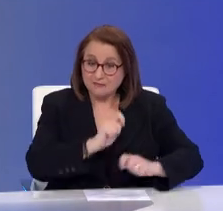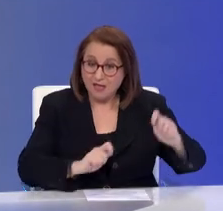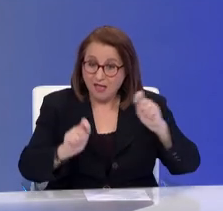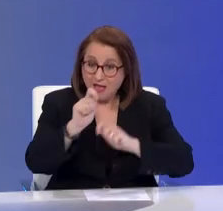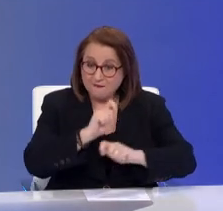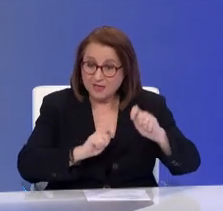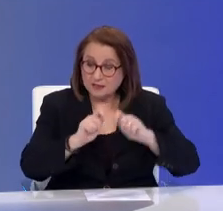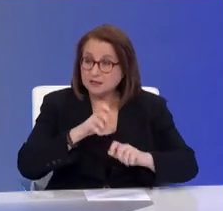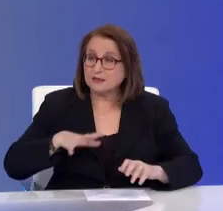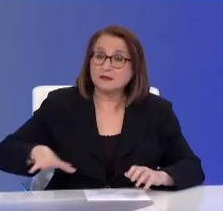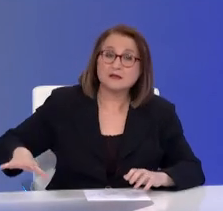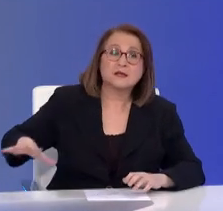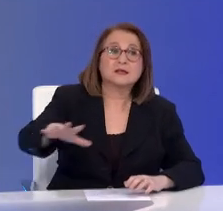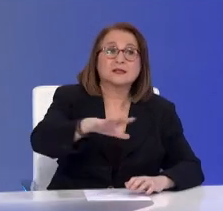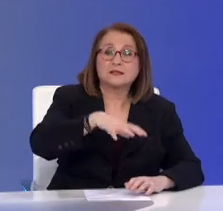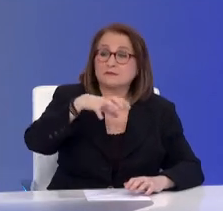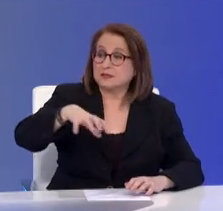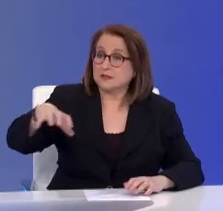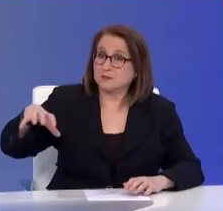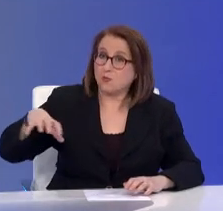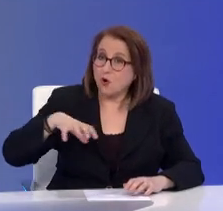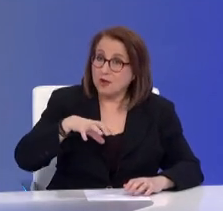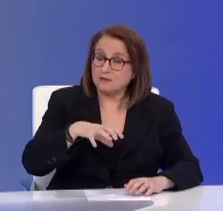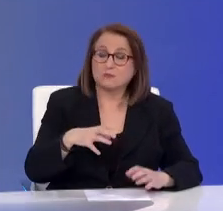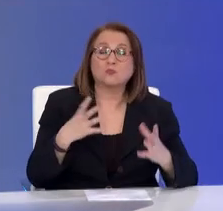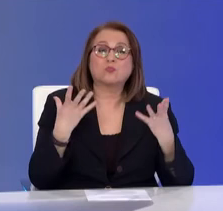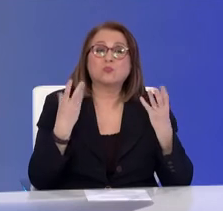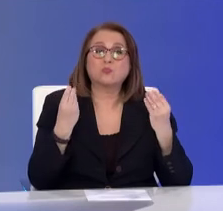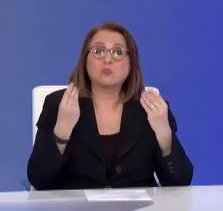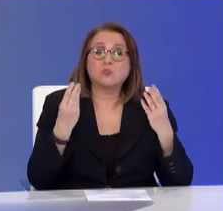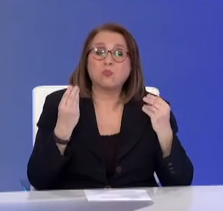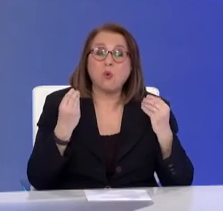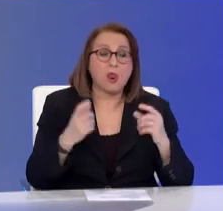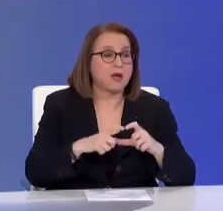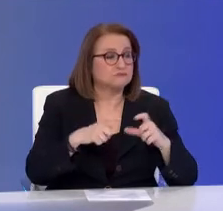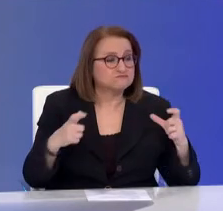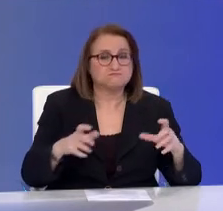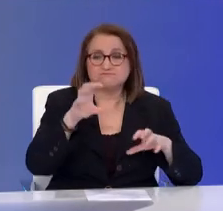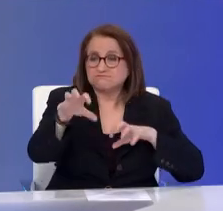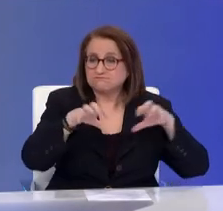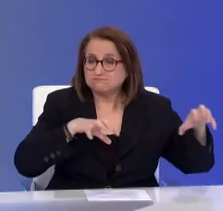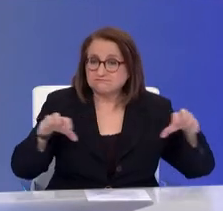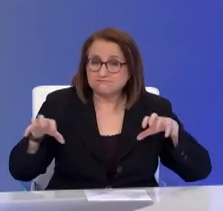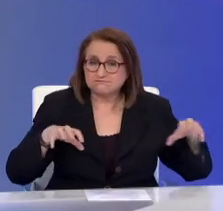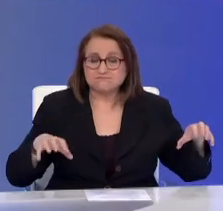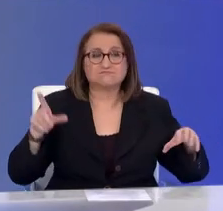του Λουάρ, acclaimed School of Nature and Landscape Architecture. As the president